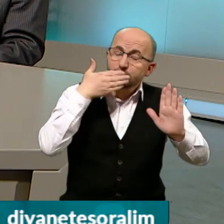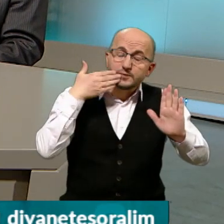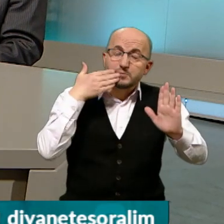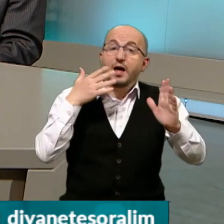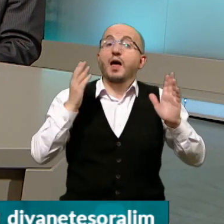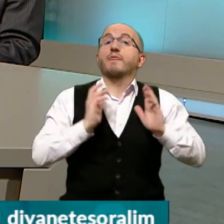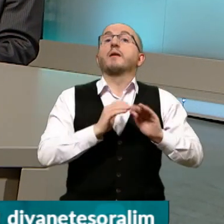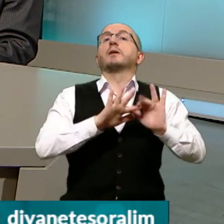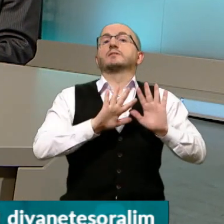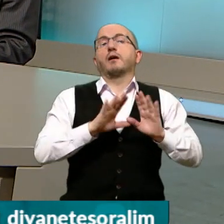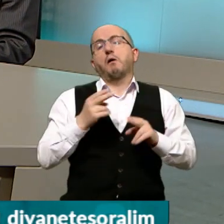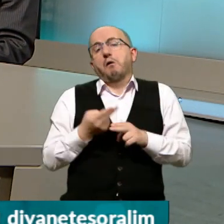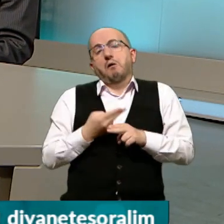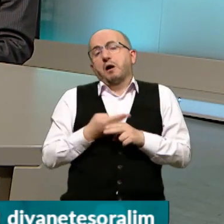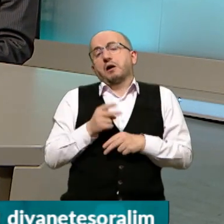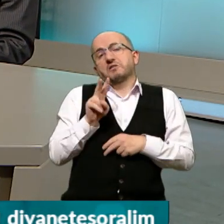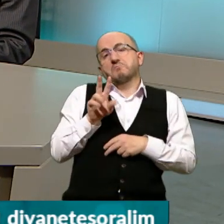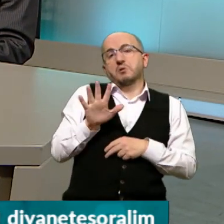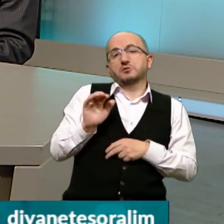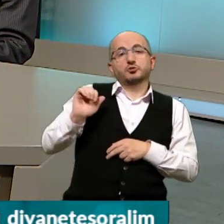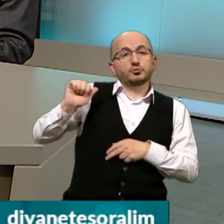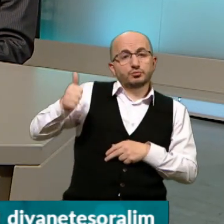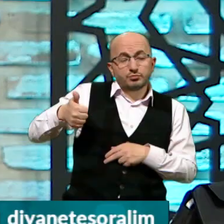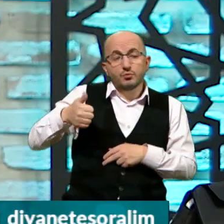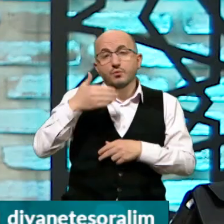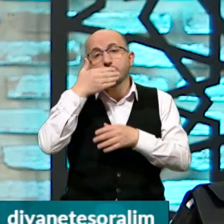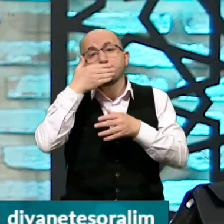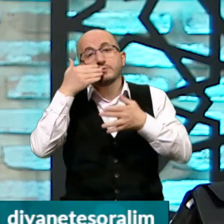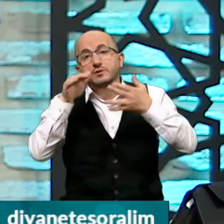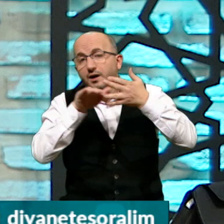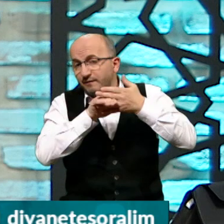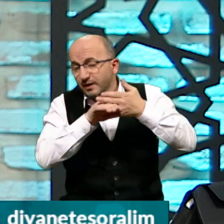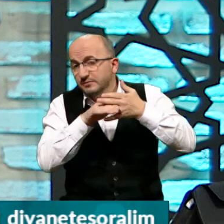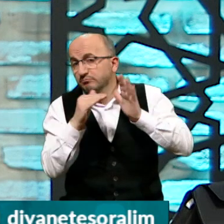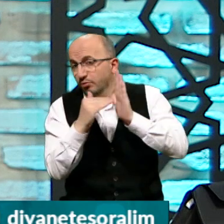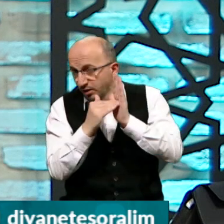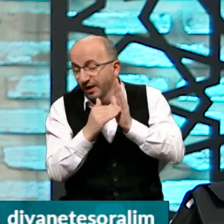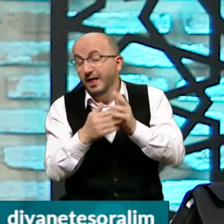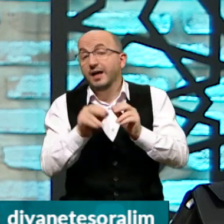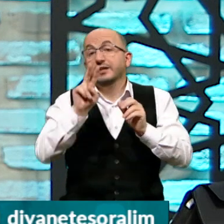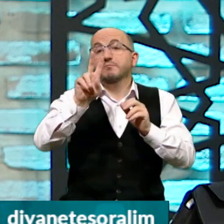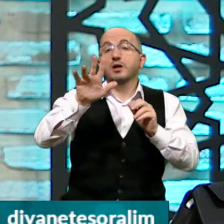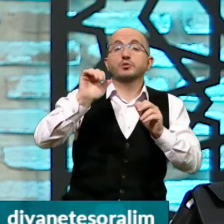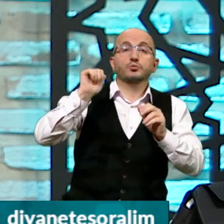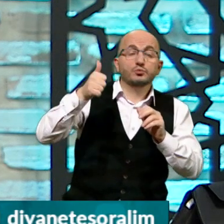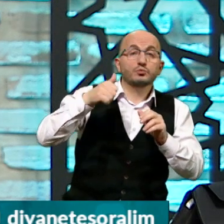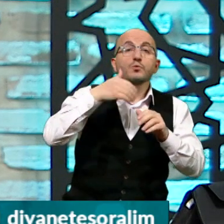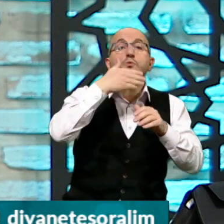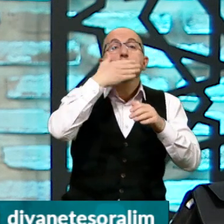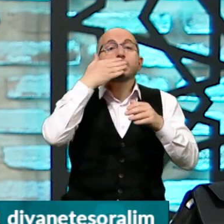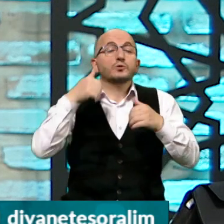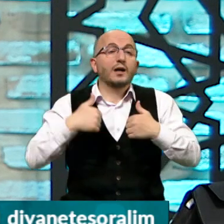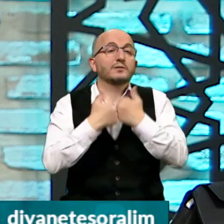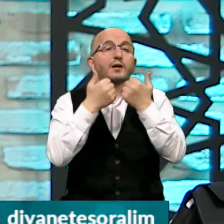şayet edemezsek Örneğin 25. gün orucu ara vermişiz 25 gün oruç Kaza